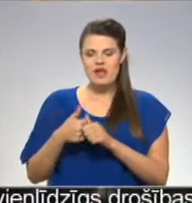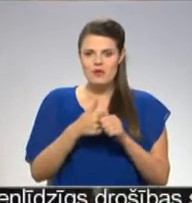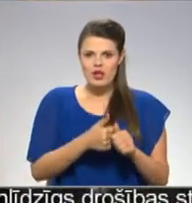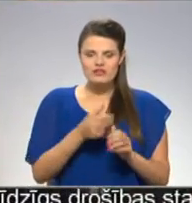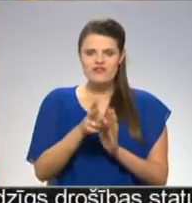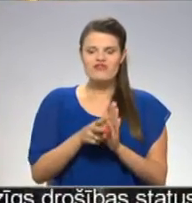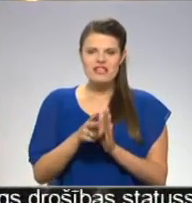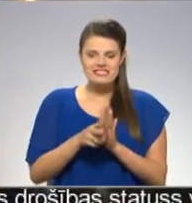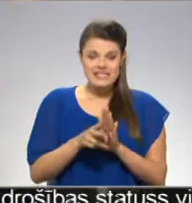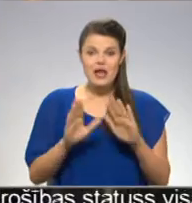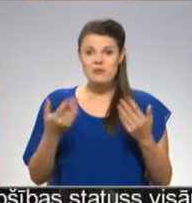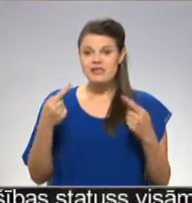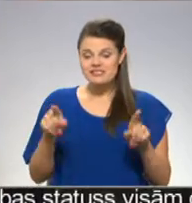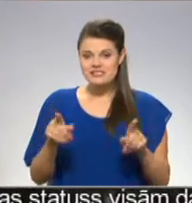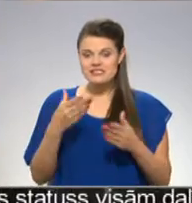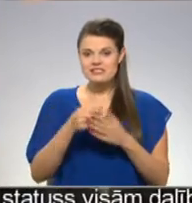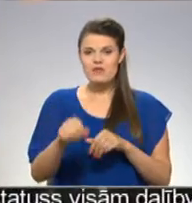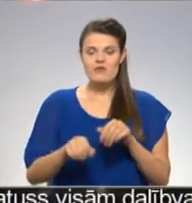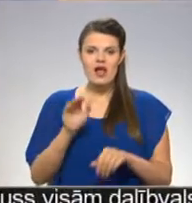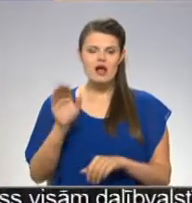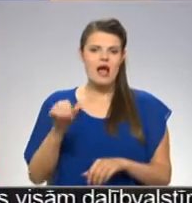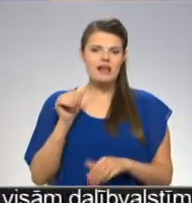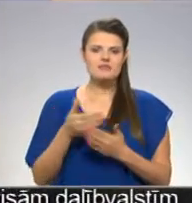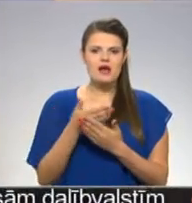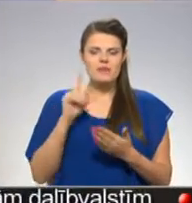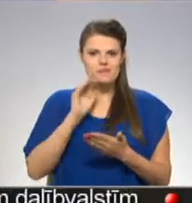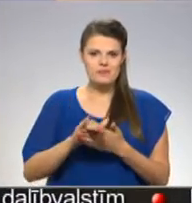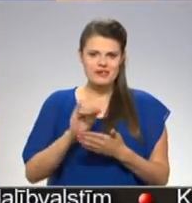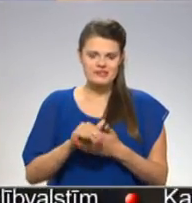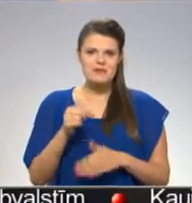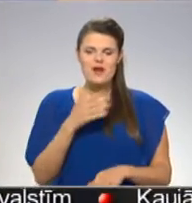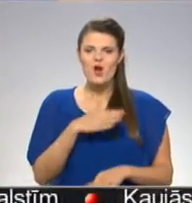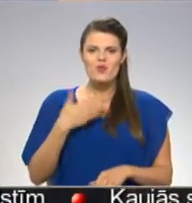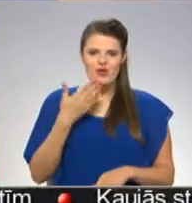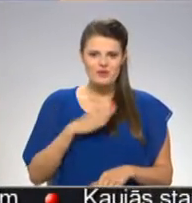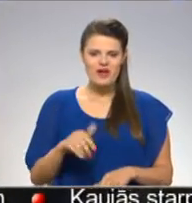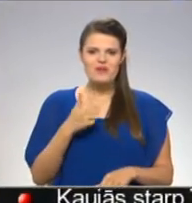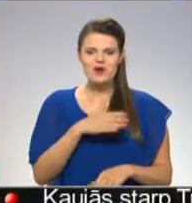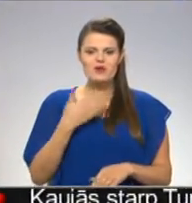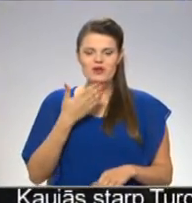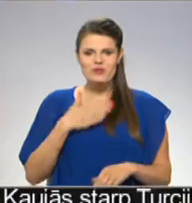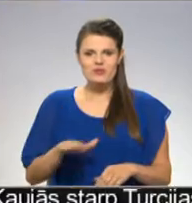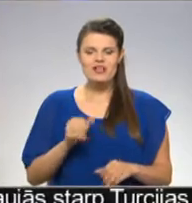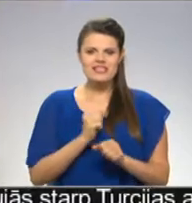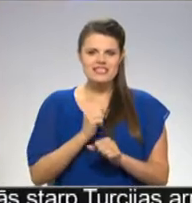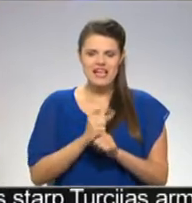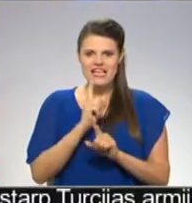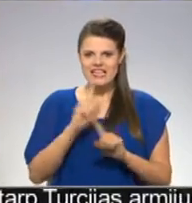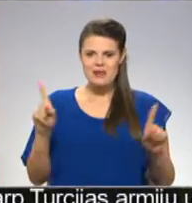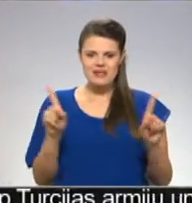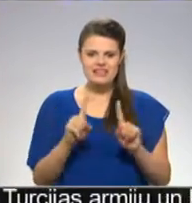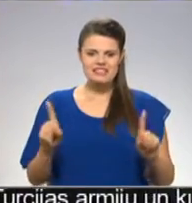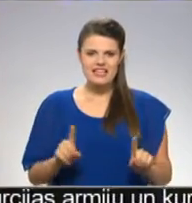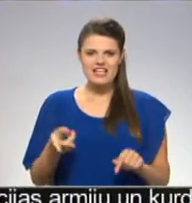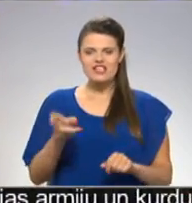līdzi vilcienā, bet cits savu braucamo aizlienējis no kādas paziņas. Man ļoti patīk darīt neordināras